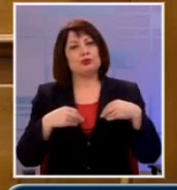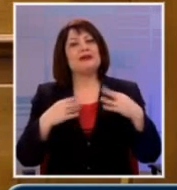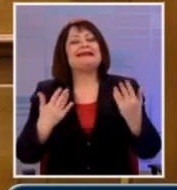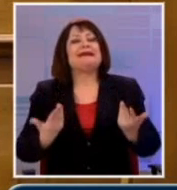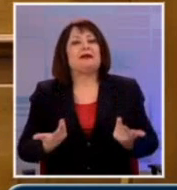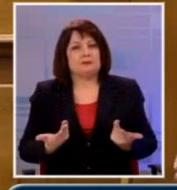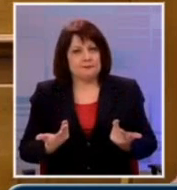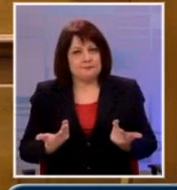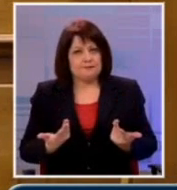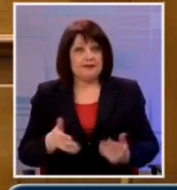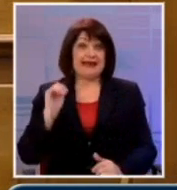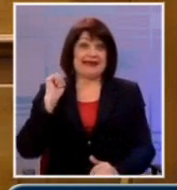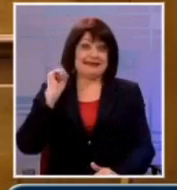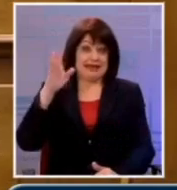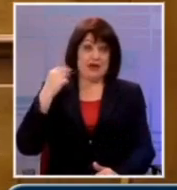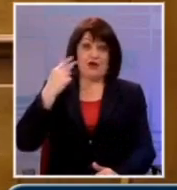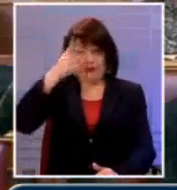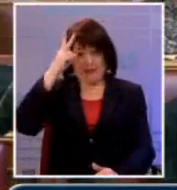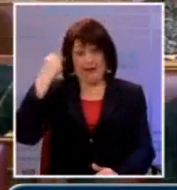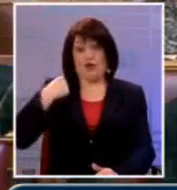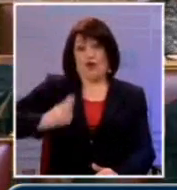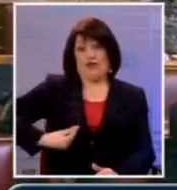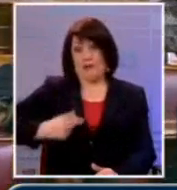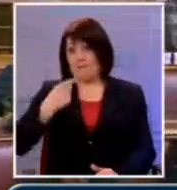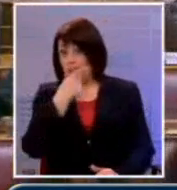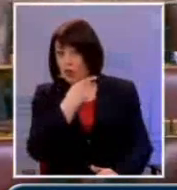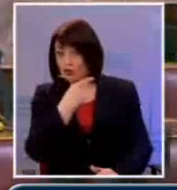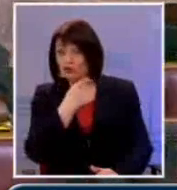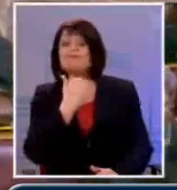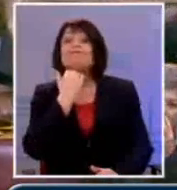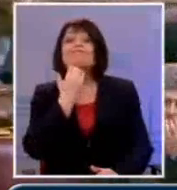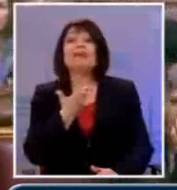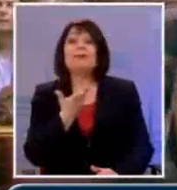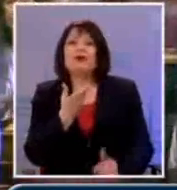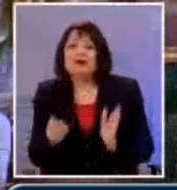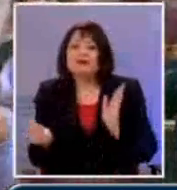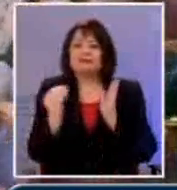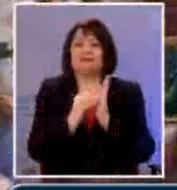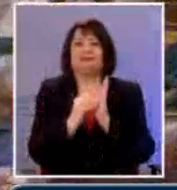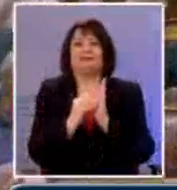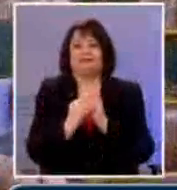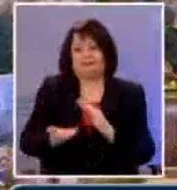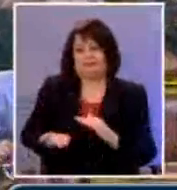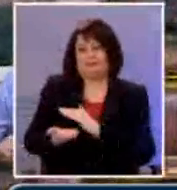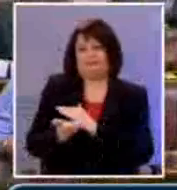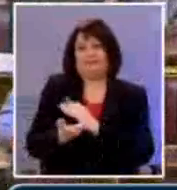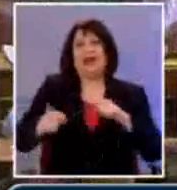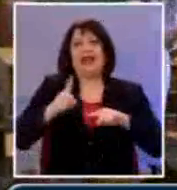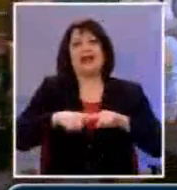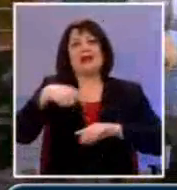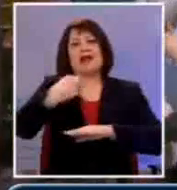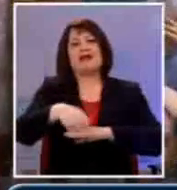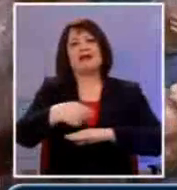το αλλοδαπό δημόσιο, το γερμανικό εν προκειμένου, δεν μπορεί να εναχθεί ενώπιον των ελληνικών